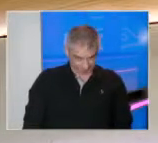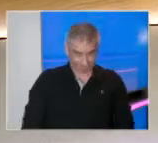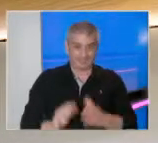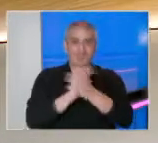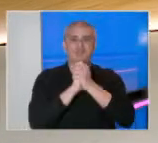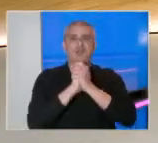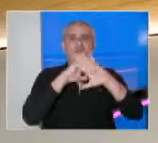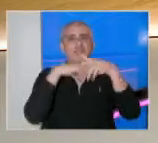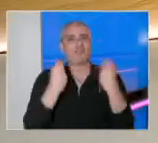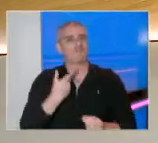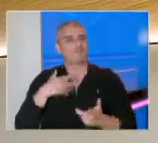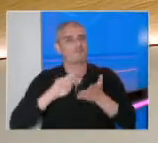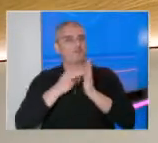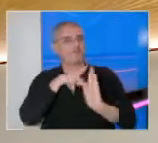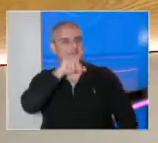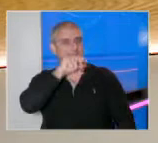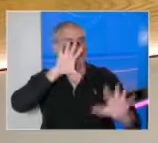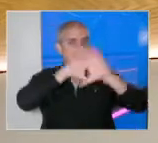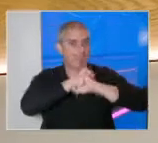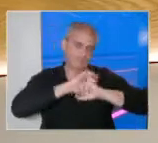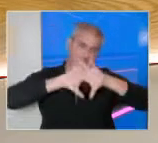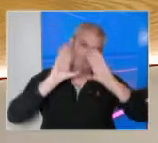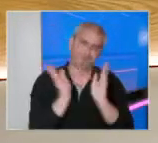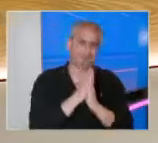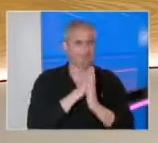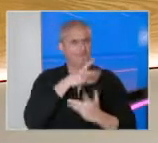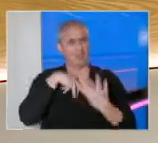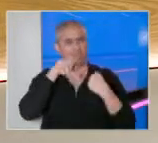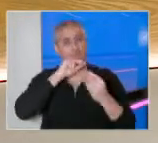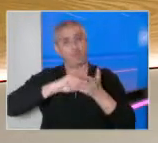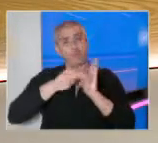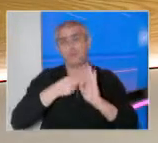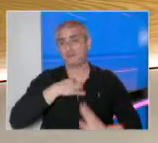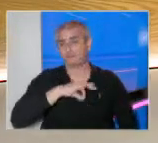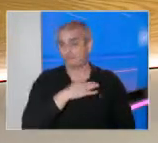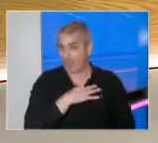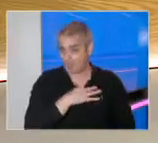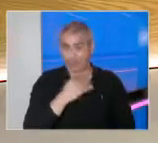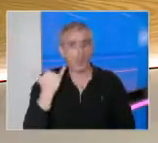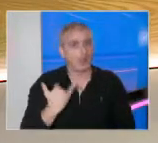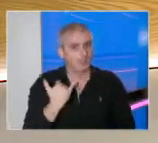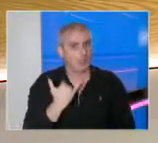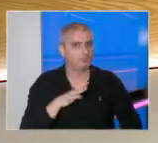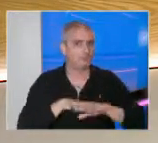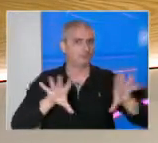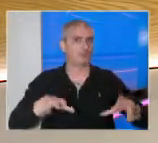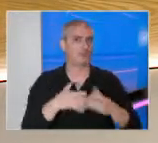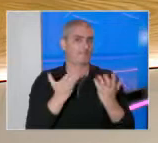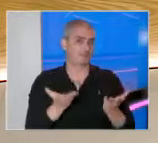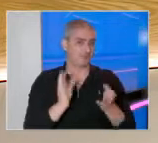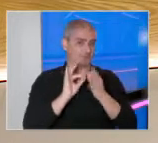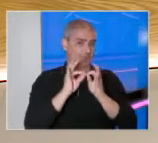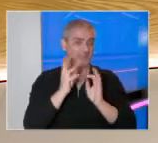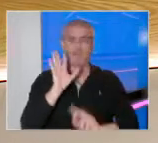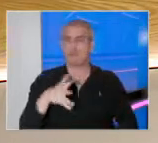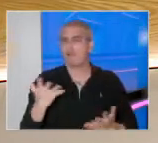שלום לכם, ערב טוב. אנחנו עם התוכנית ציוצי ערב שסוקרת על מה דיברו הפוליטיקאים שלנו היום ברשתות החברתיות,